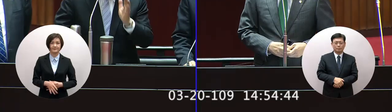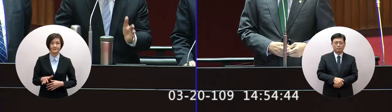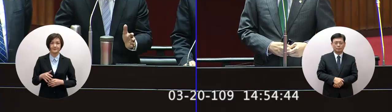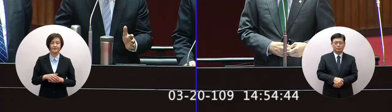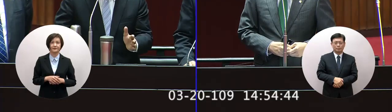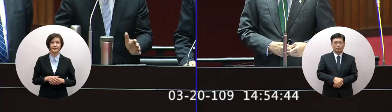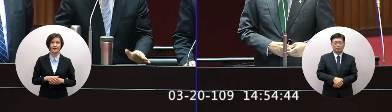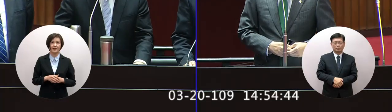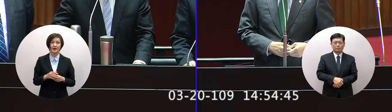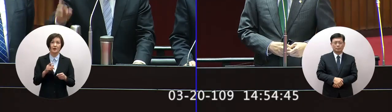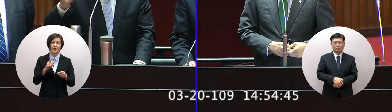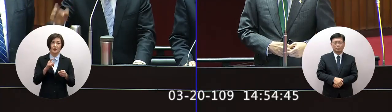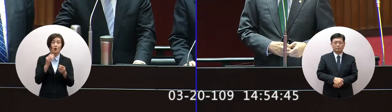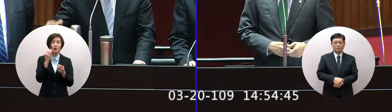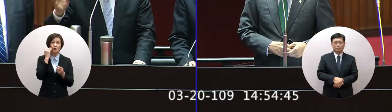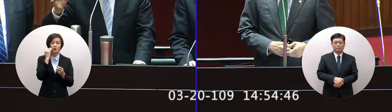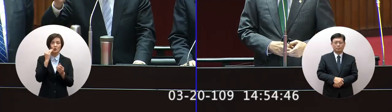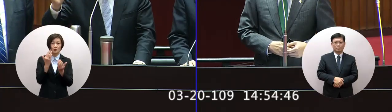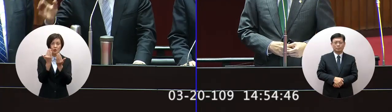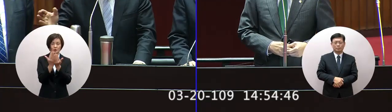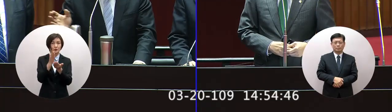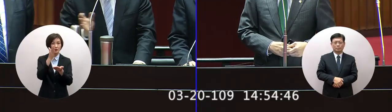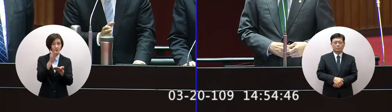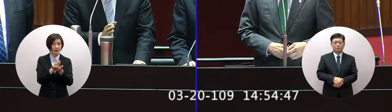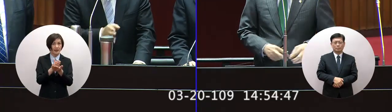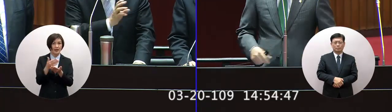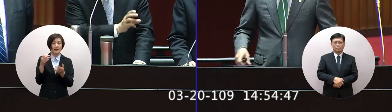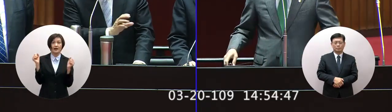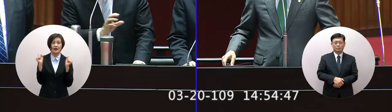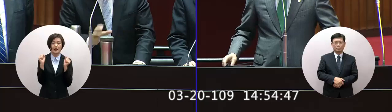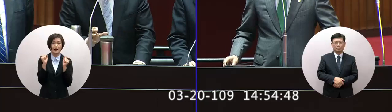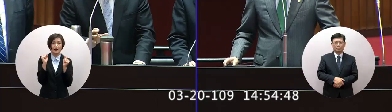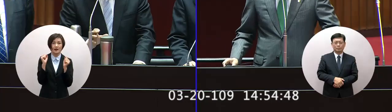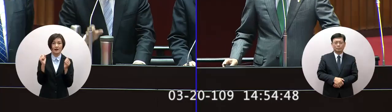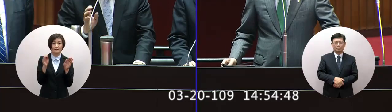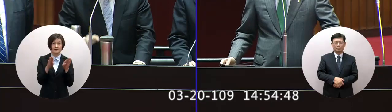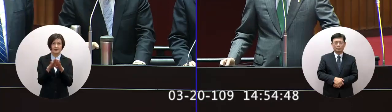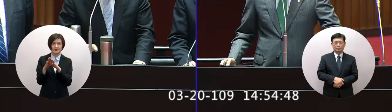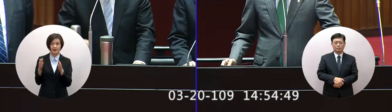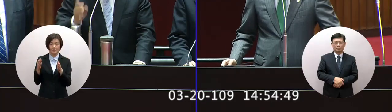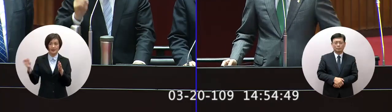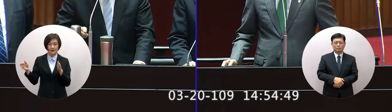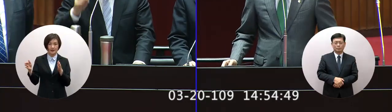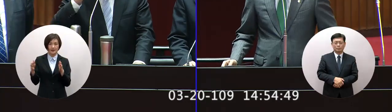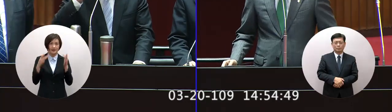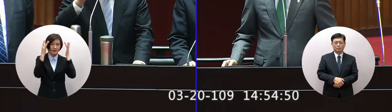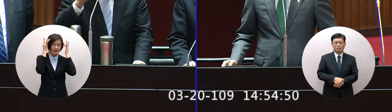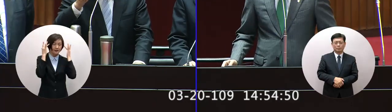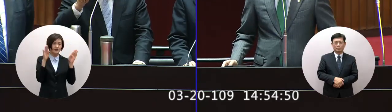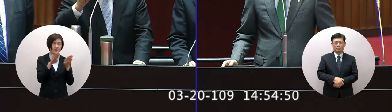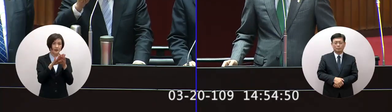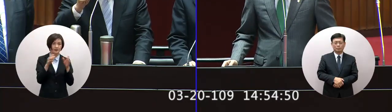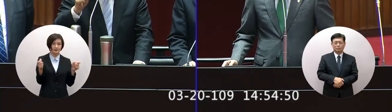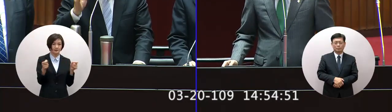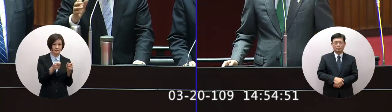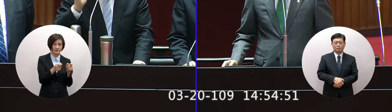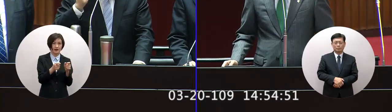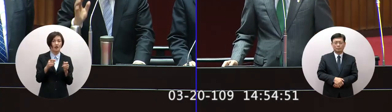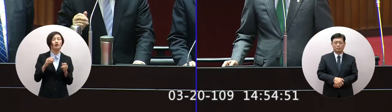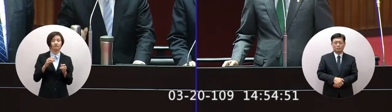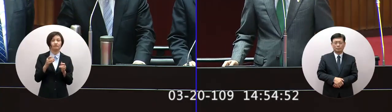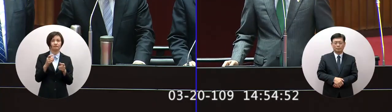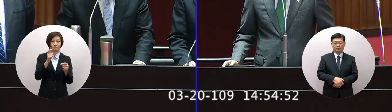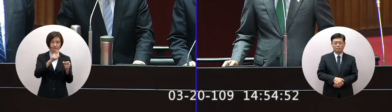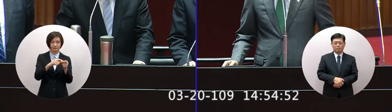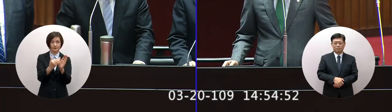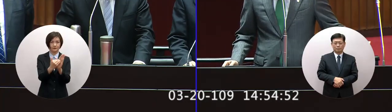位于停课，我们上次把寒假延长、暑假缩短等，当时真的是预防性，而且